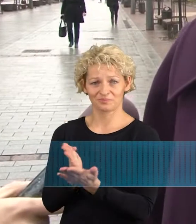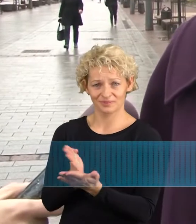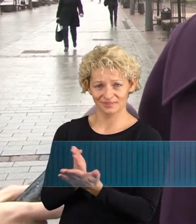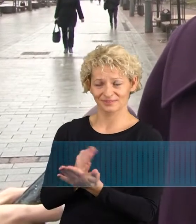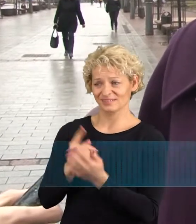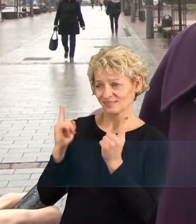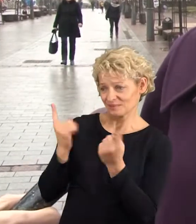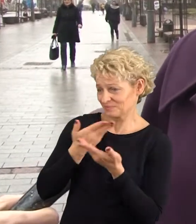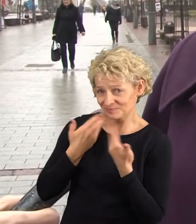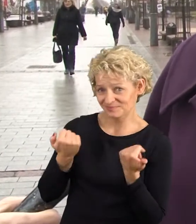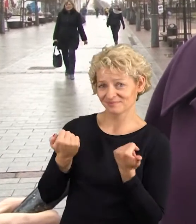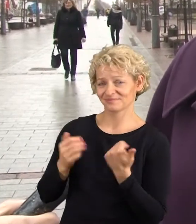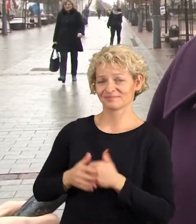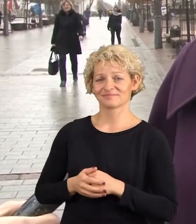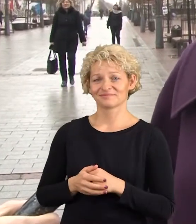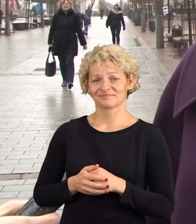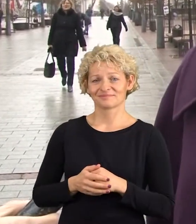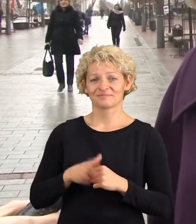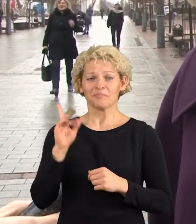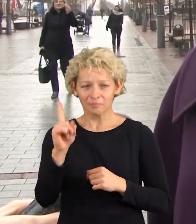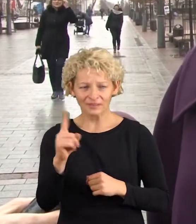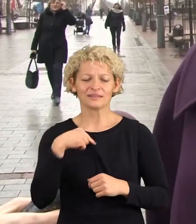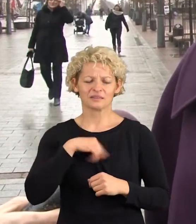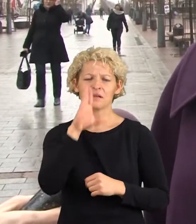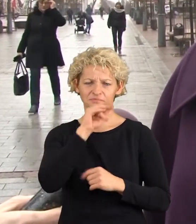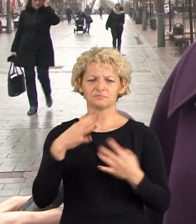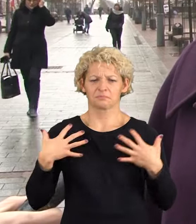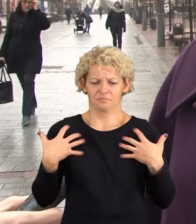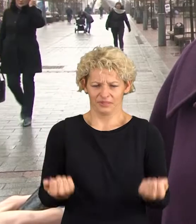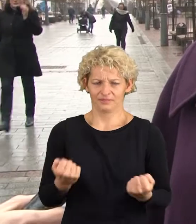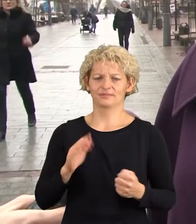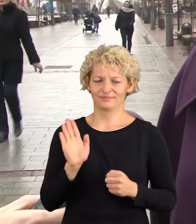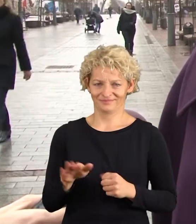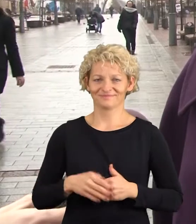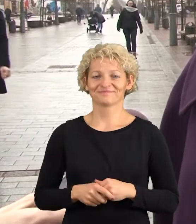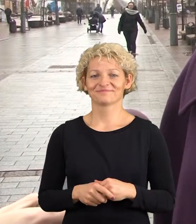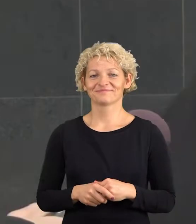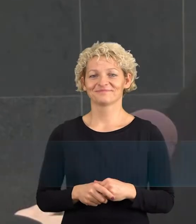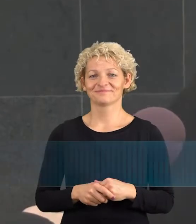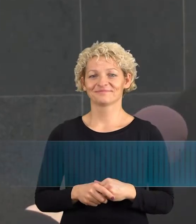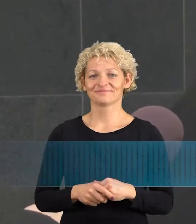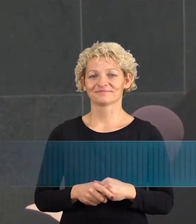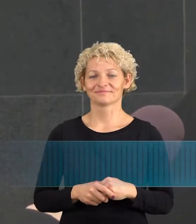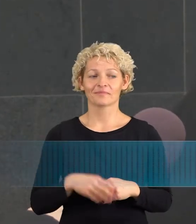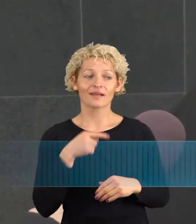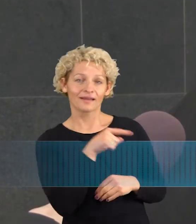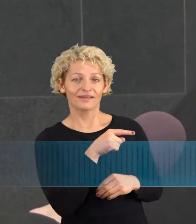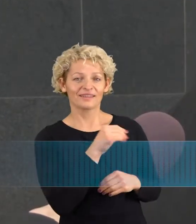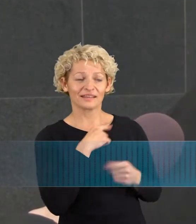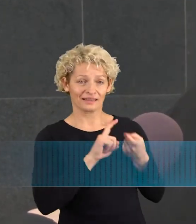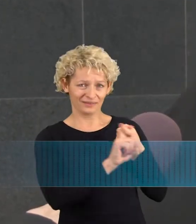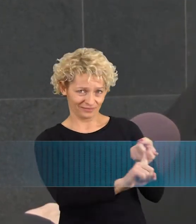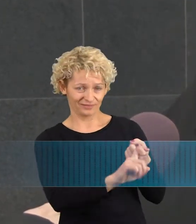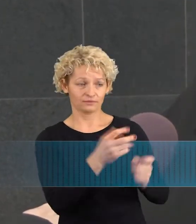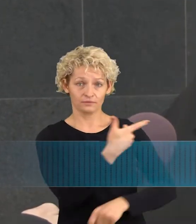tų vartų apsauginio, bet... sugebu įsigydyti, be didelių komplikacijų. Gripą tai nesiskiepiu niekada